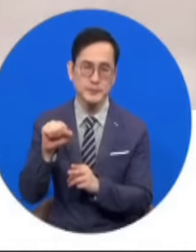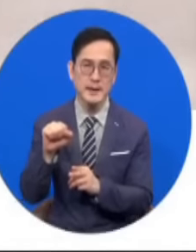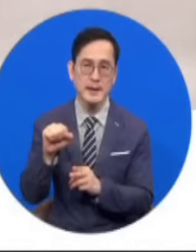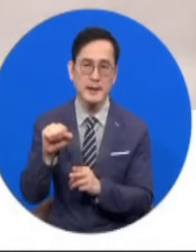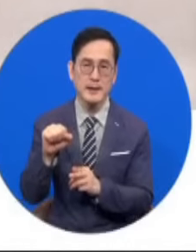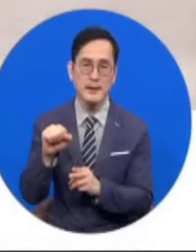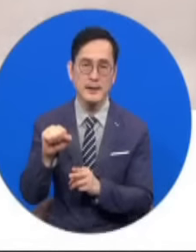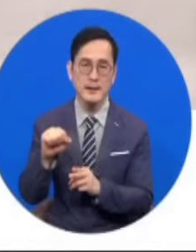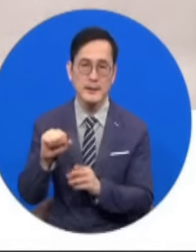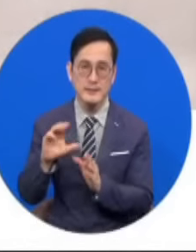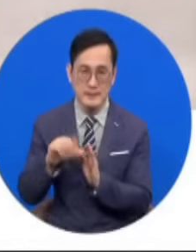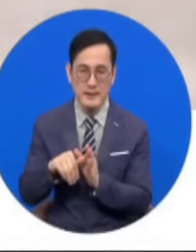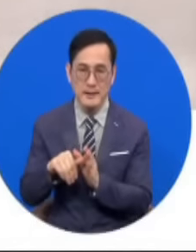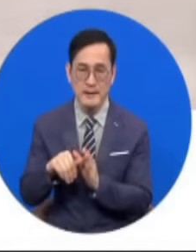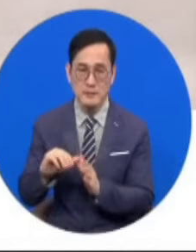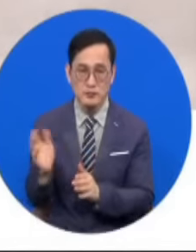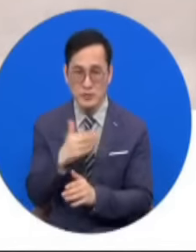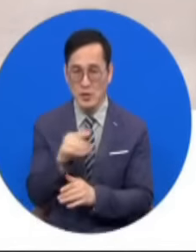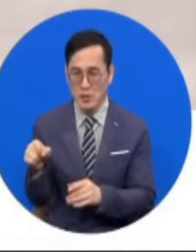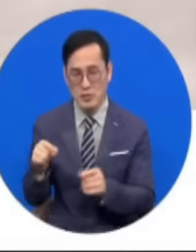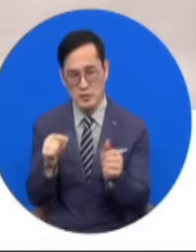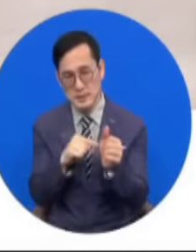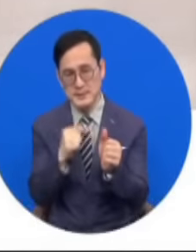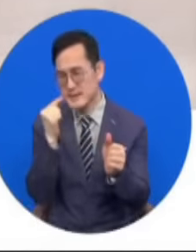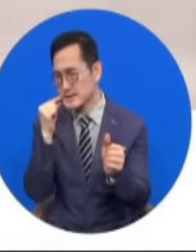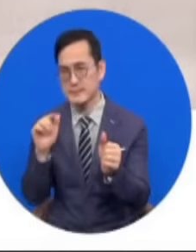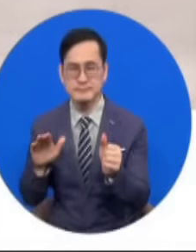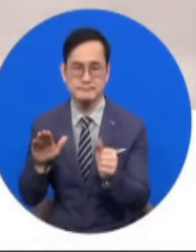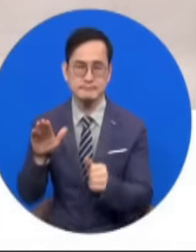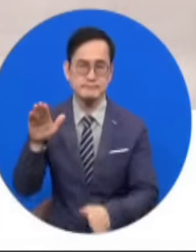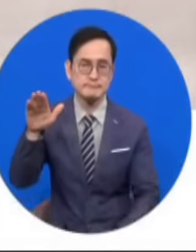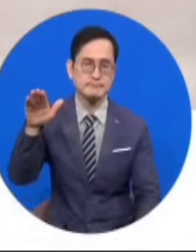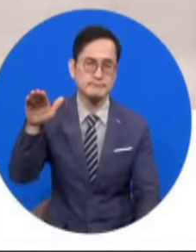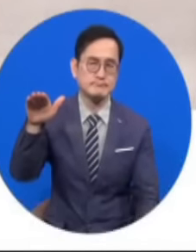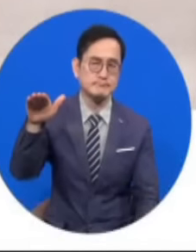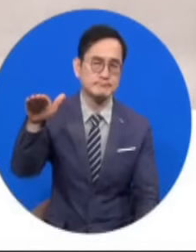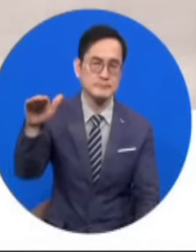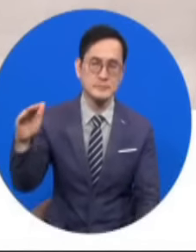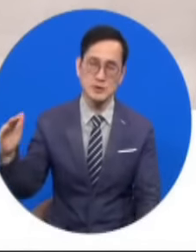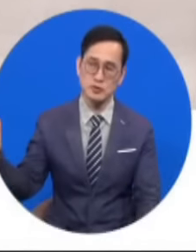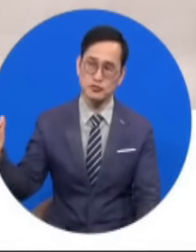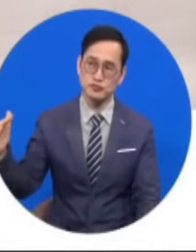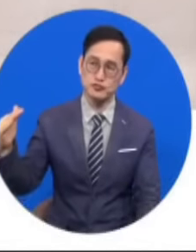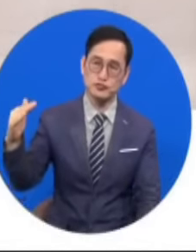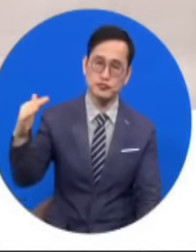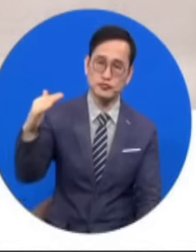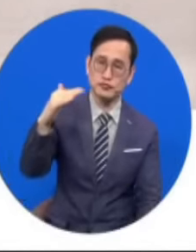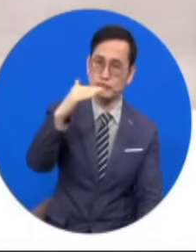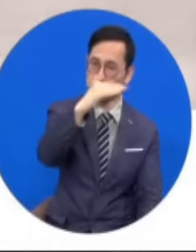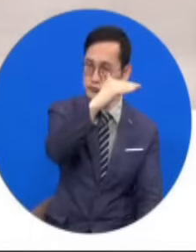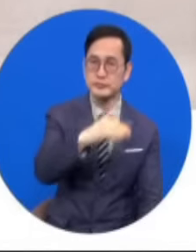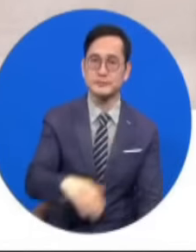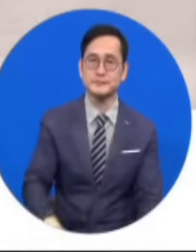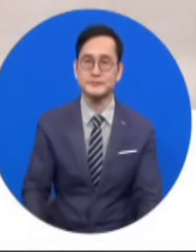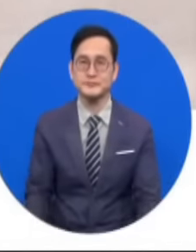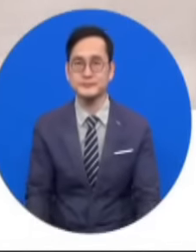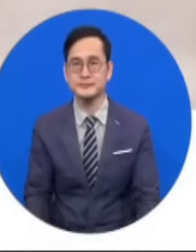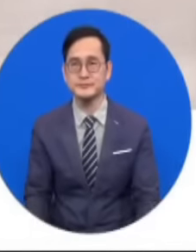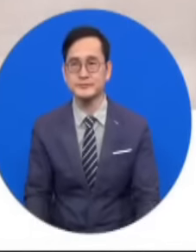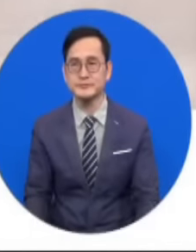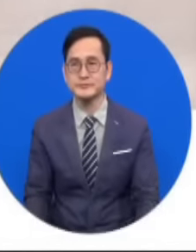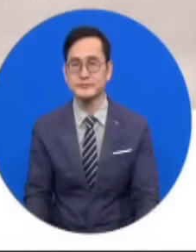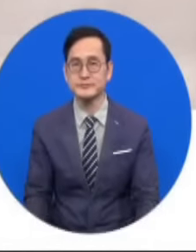조사가 계속해서 그 추위를 유지하고 있는 것 같아요 그래서 아마 이제 인터뷰하는 진행자나 누구든지